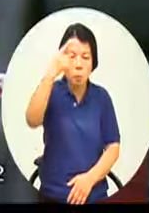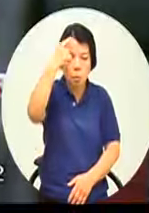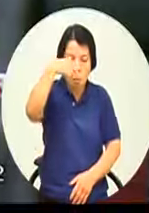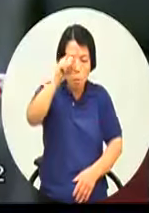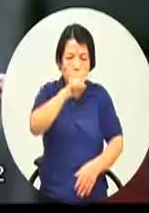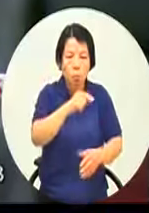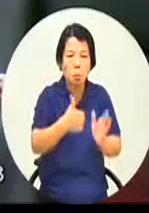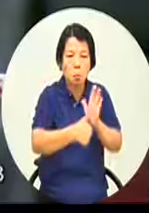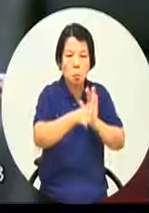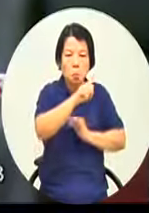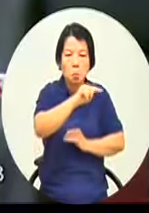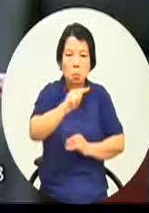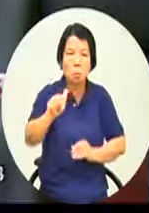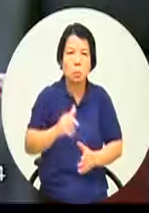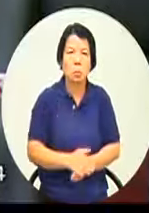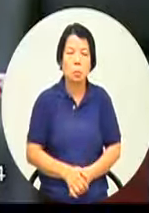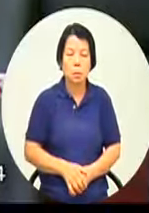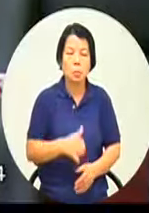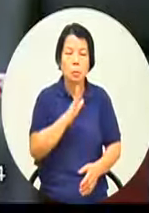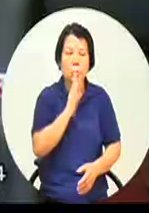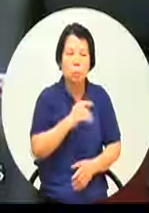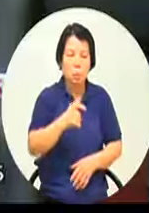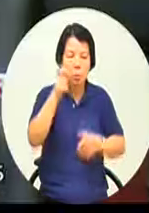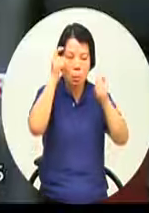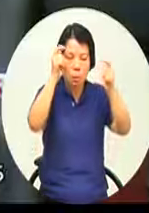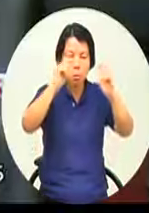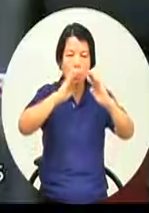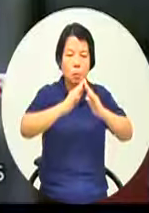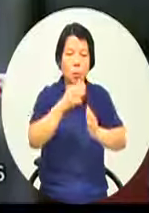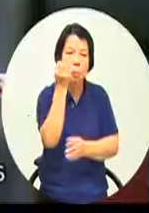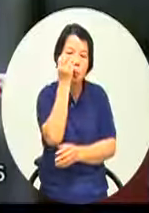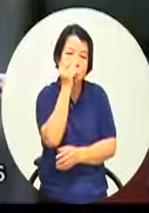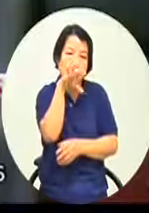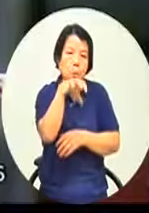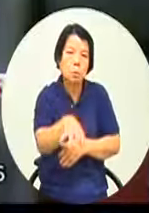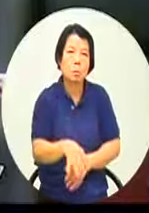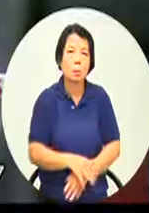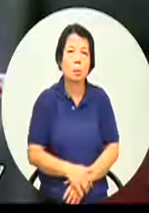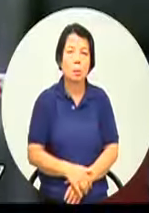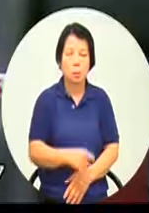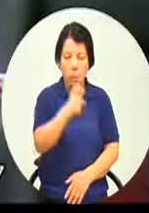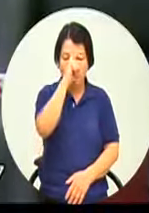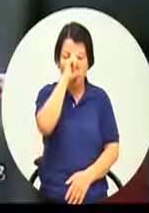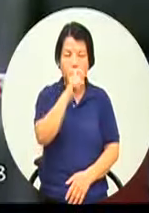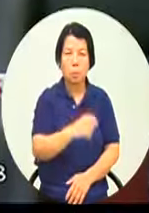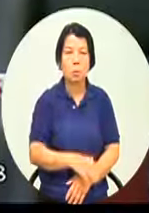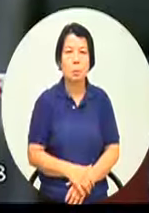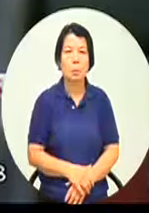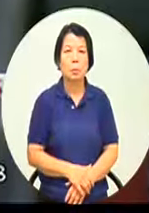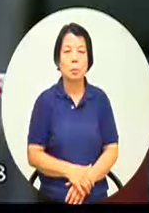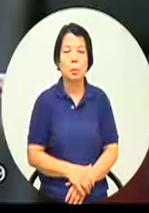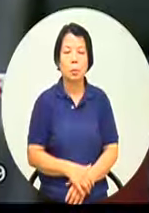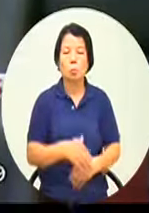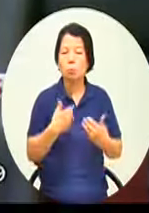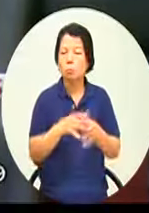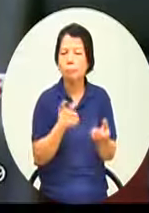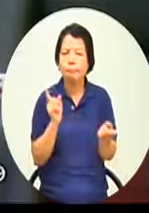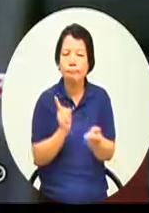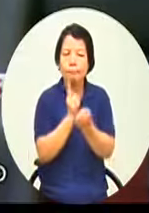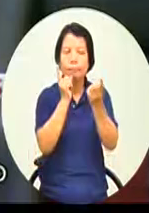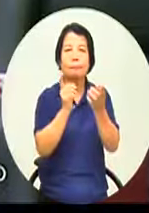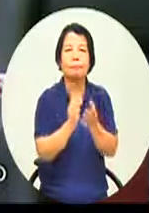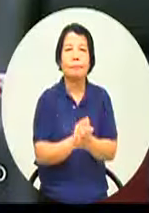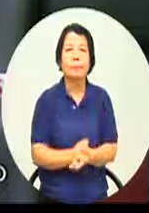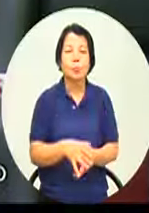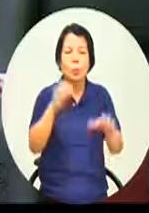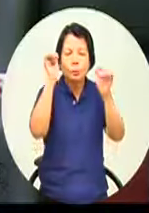为我们高雄市的观光景点。啊，所以本席是希望说哦，不要遇到水就淹